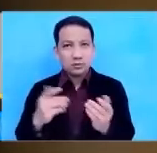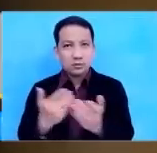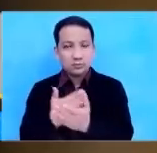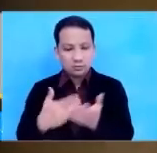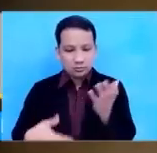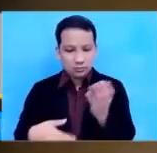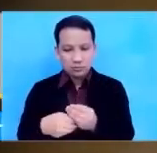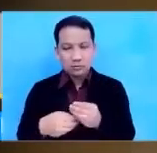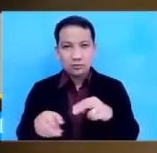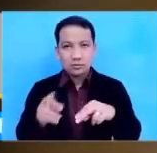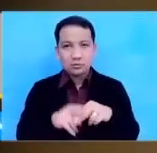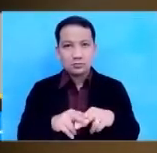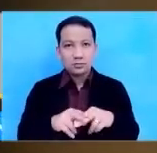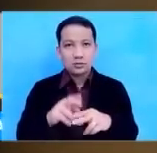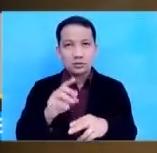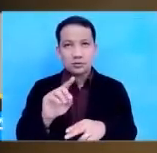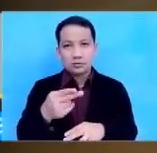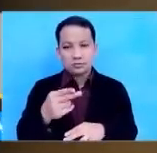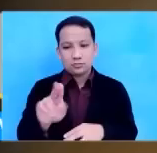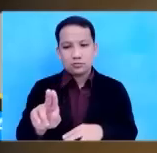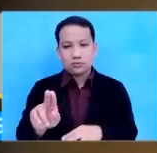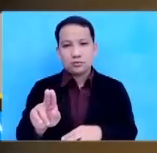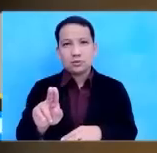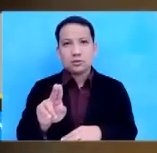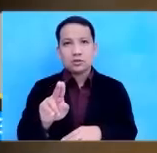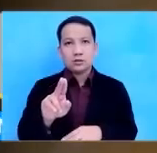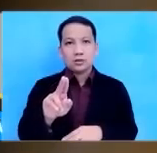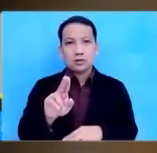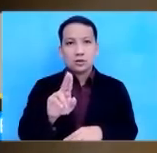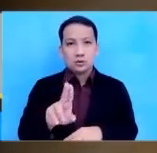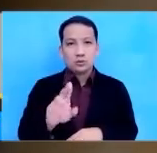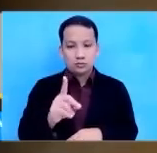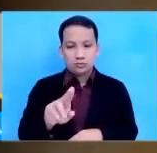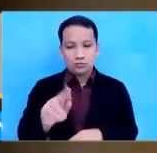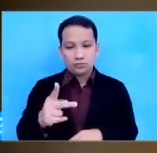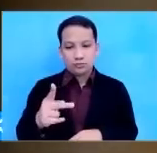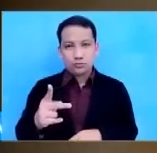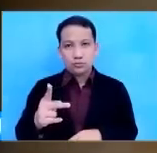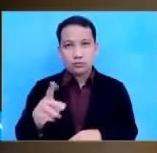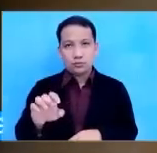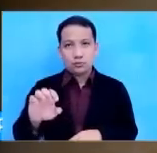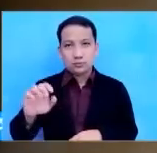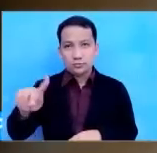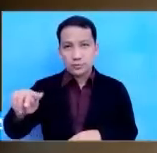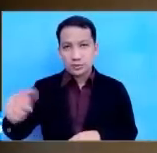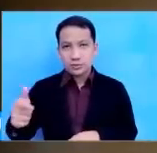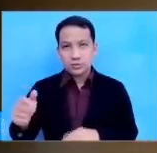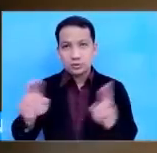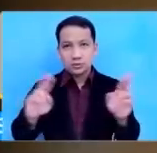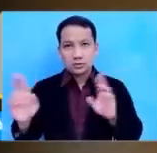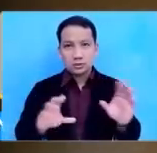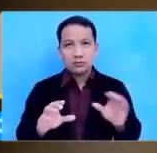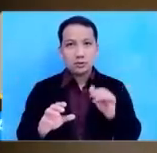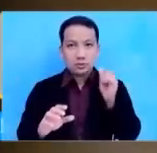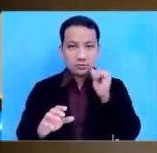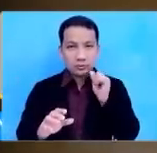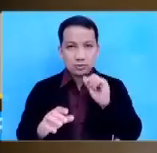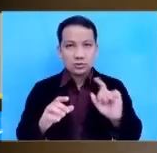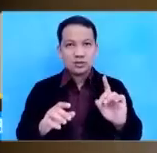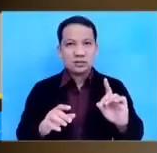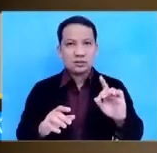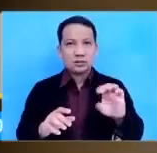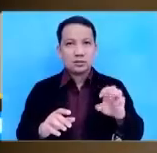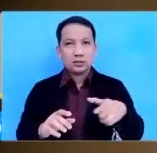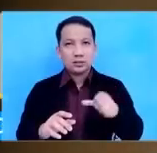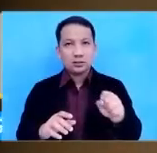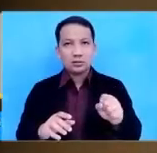team ang Duke University point guard na si Vanessa De Jesus. Ready to go na para sa Gilas Women si De Jesus